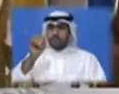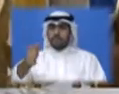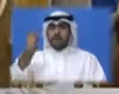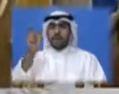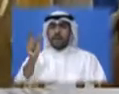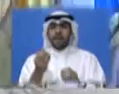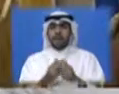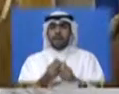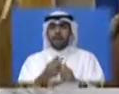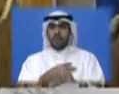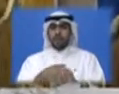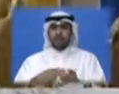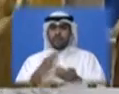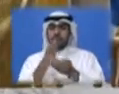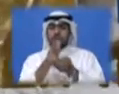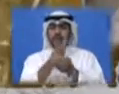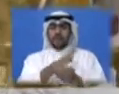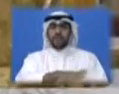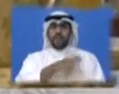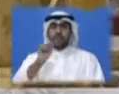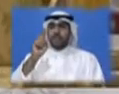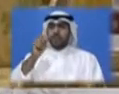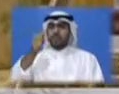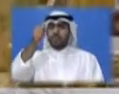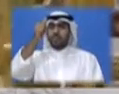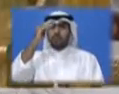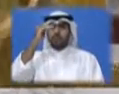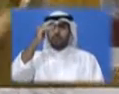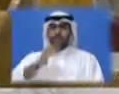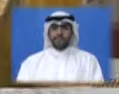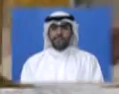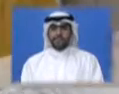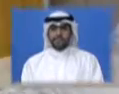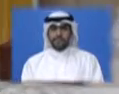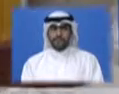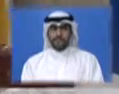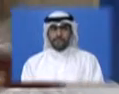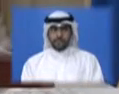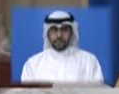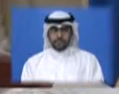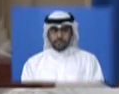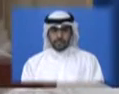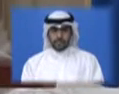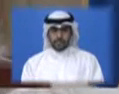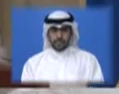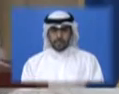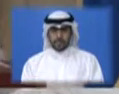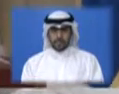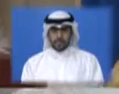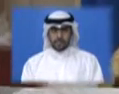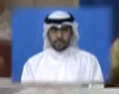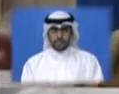معالي رئيس مجلس الوزراء بالإنابة ووزير الخارجية الشيخ صباح الخالد الحمد الصباح.